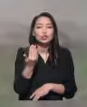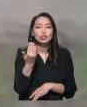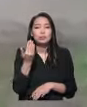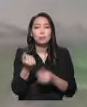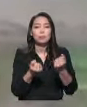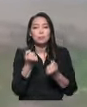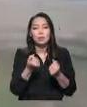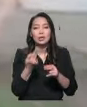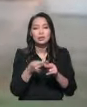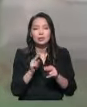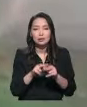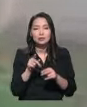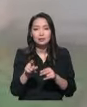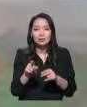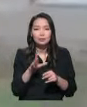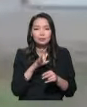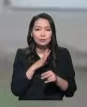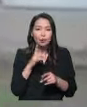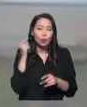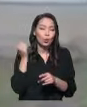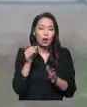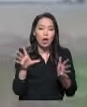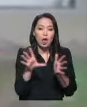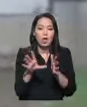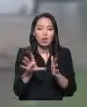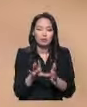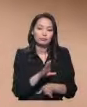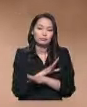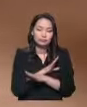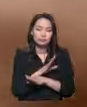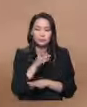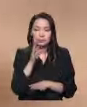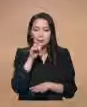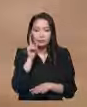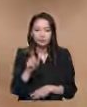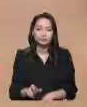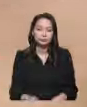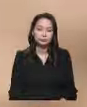селевой поток, и от удара молнии скончался подросток.